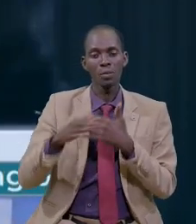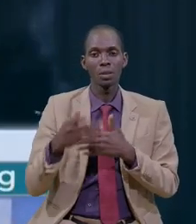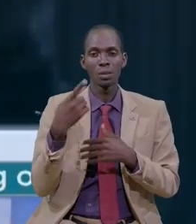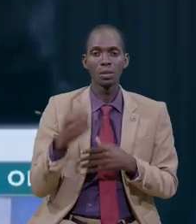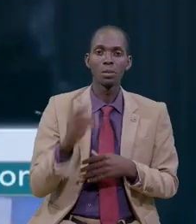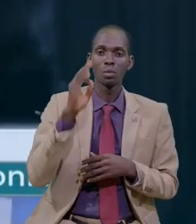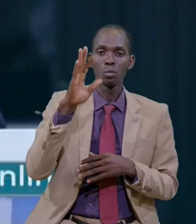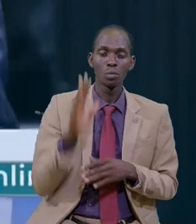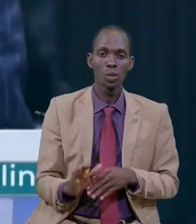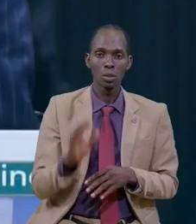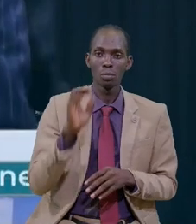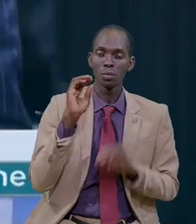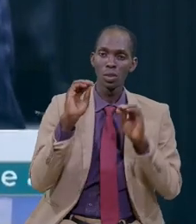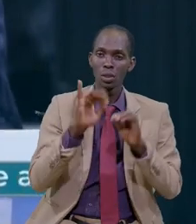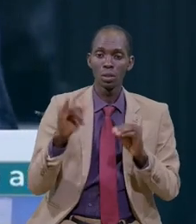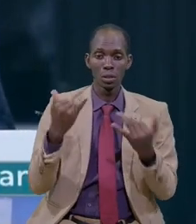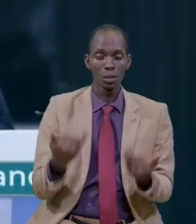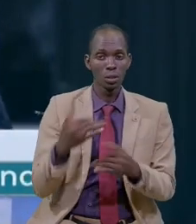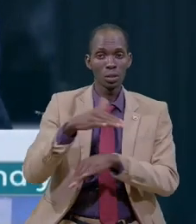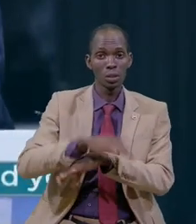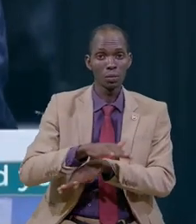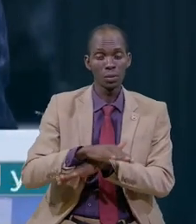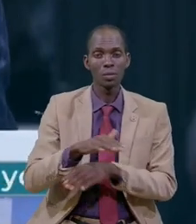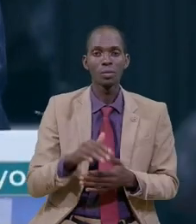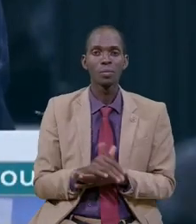vie à Christ après le message de l'homme de Dieu ce soir,